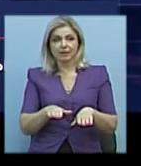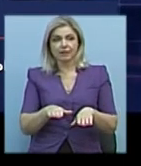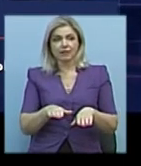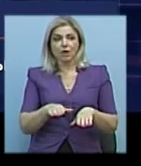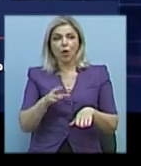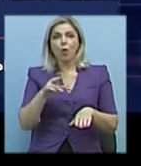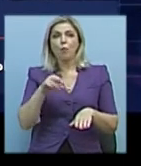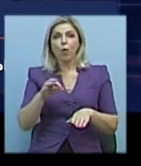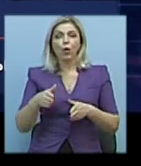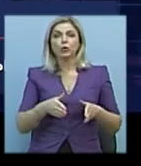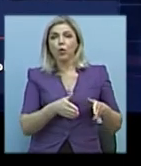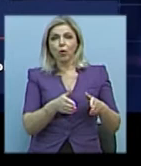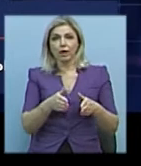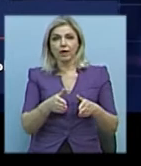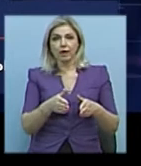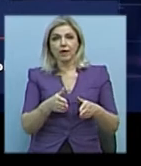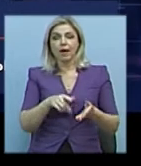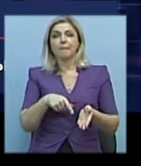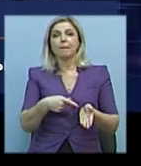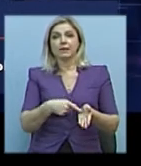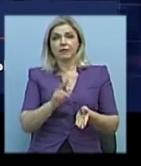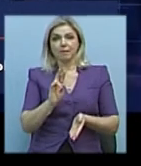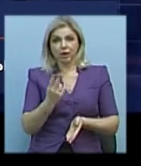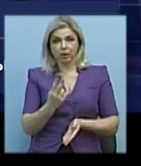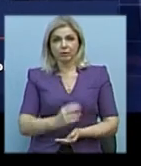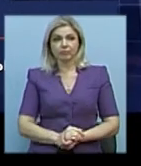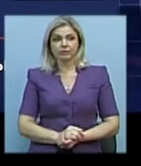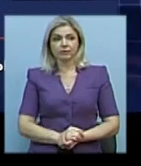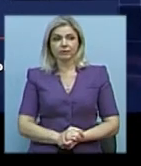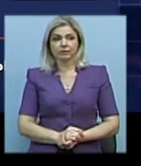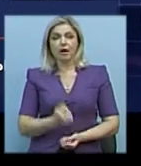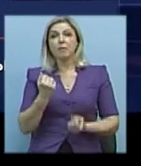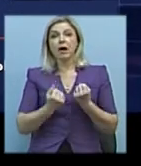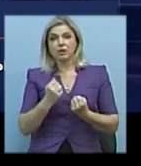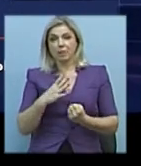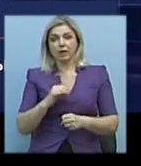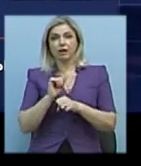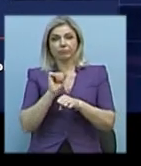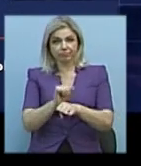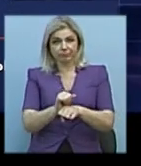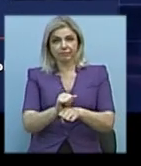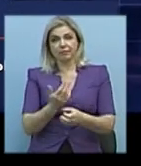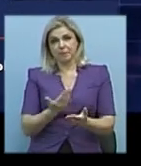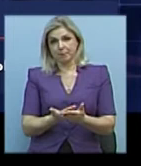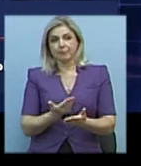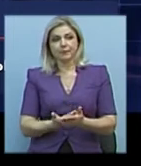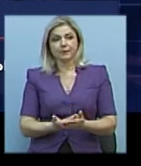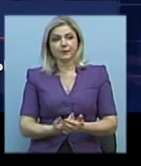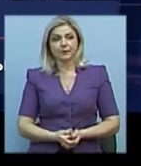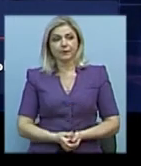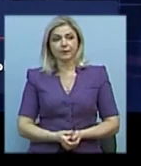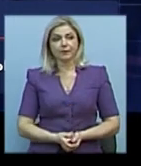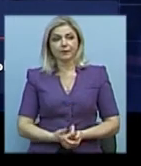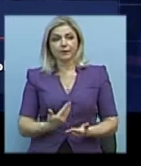об'їзній дорозі міста Миколаєва автівку було зупинено. Це близько,